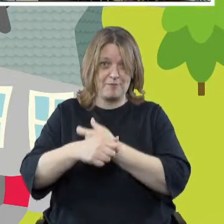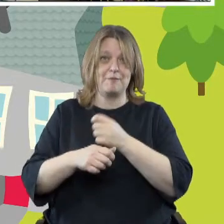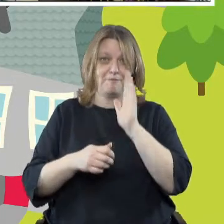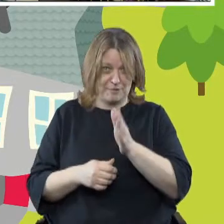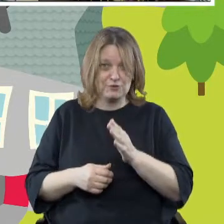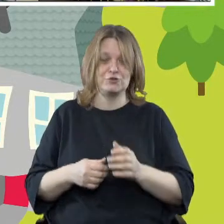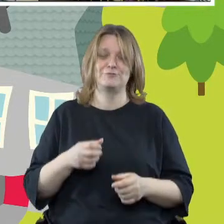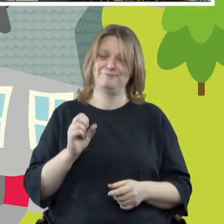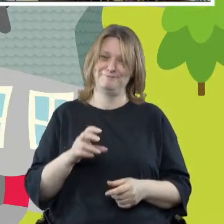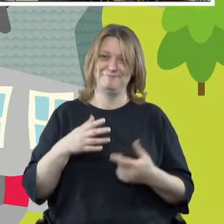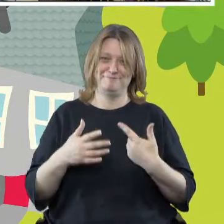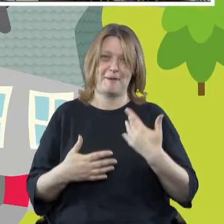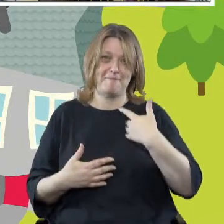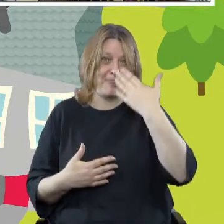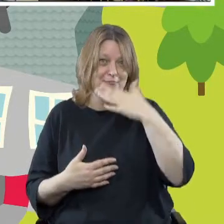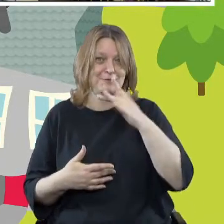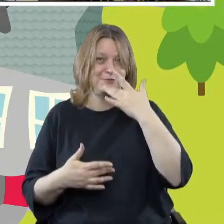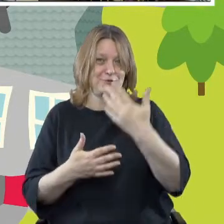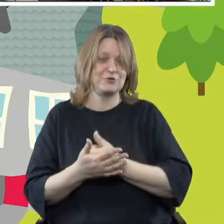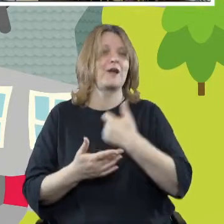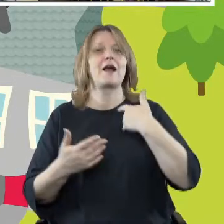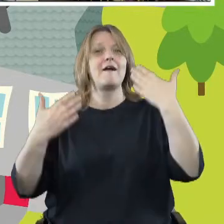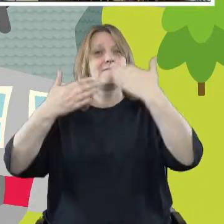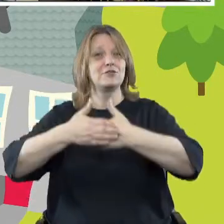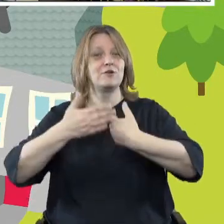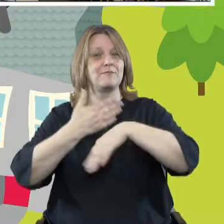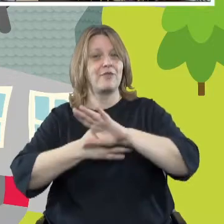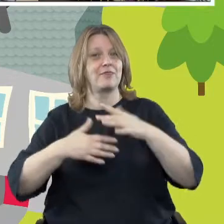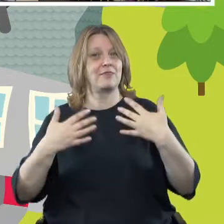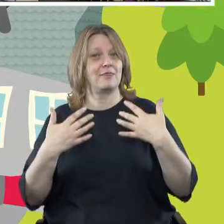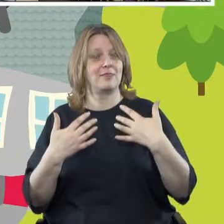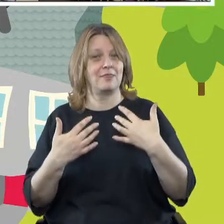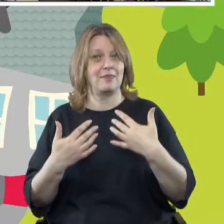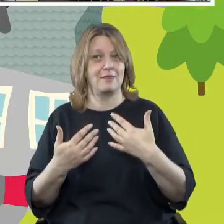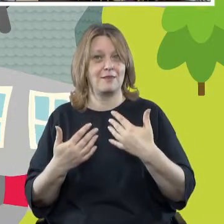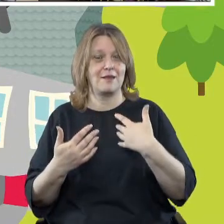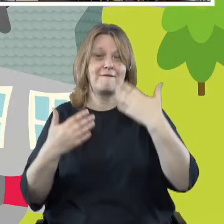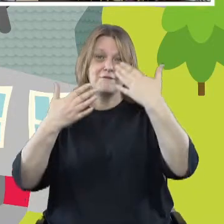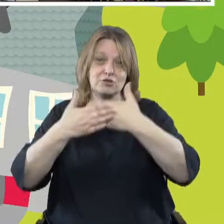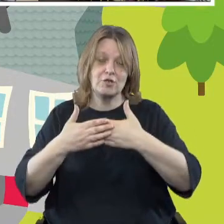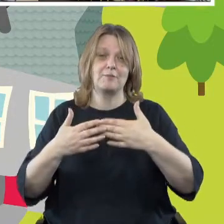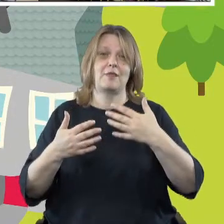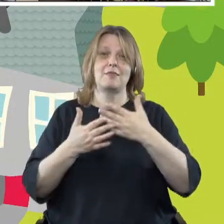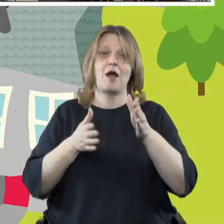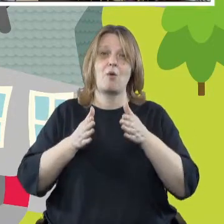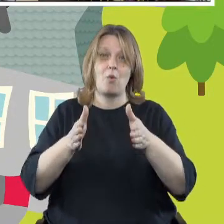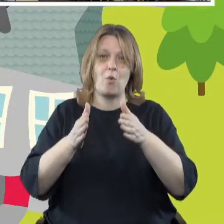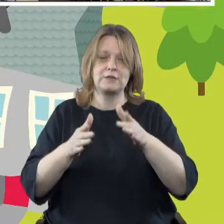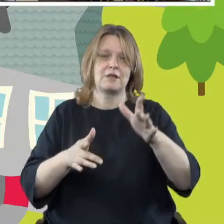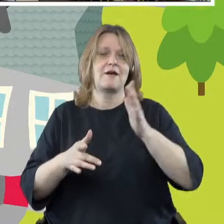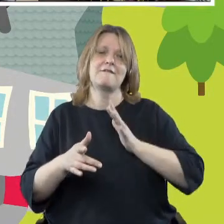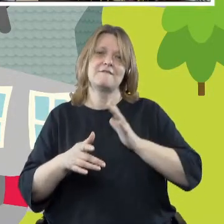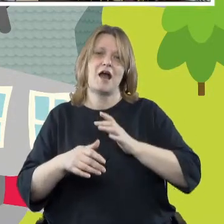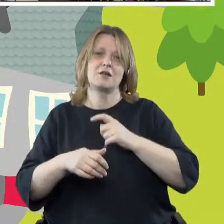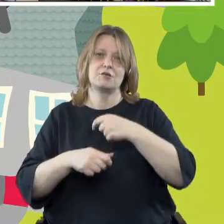Będziesz nosiła. No mam nadzieję, że będziesz nosiła. Jak wieczorem wyjdziesz na przykład po zmierzchu na ulicę, no to warto, żebyś